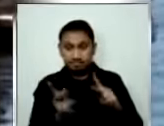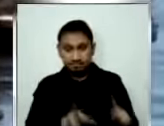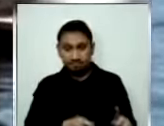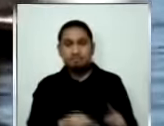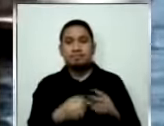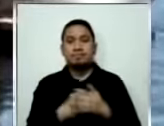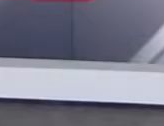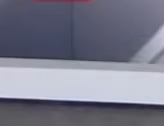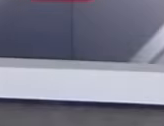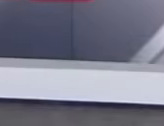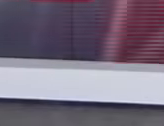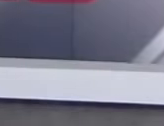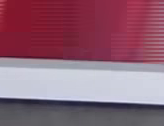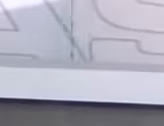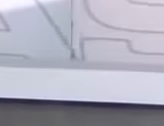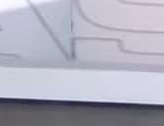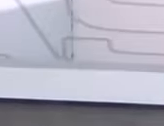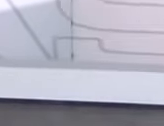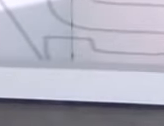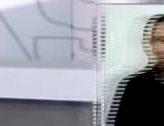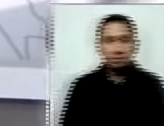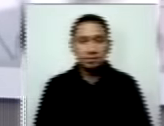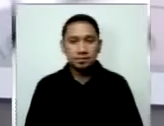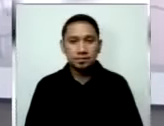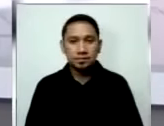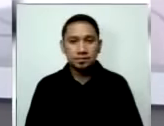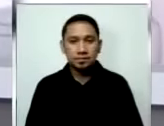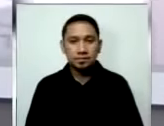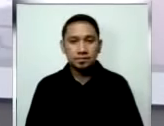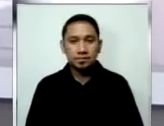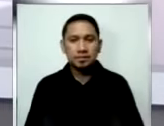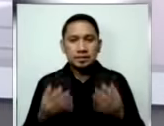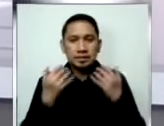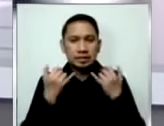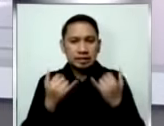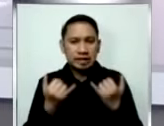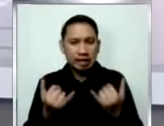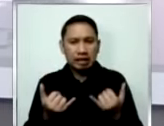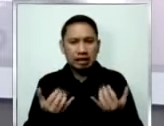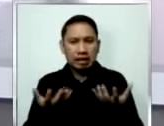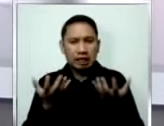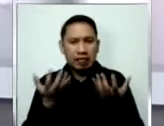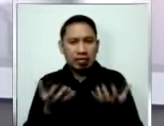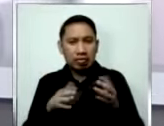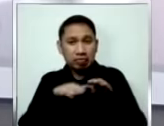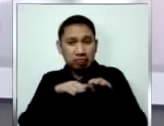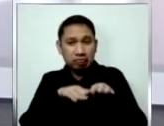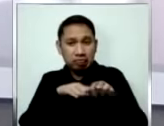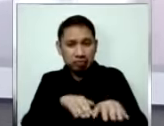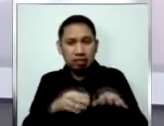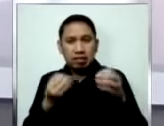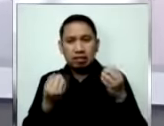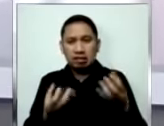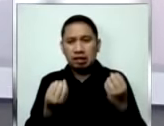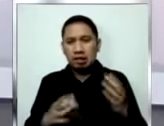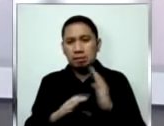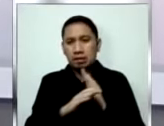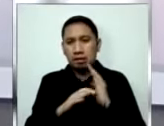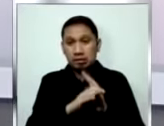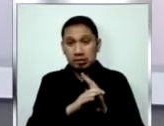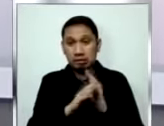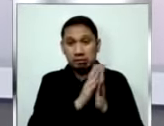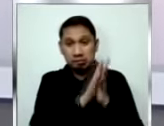24 Horas. Naiipit ngayon sa mabigat na traffic ang maraming motorista sa EDSA. Ang ilang commuter na